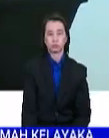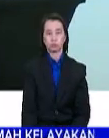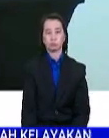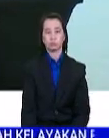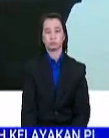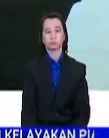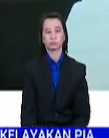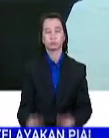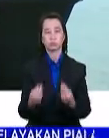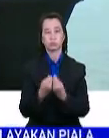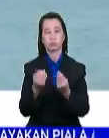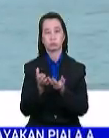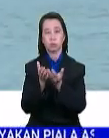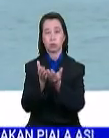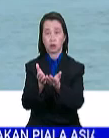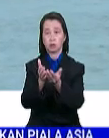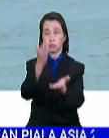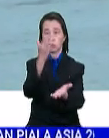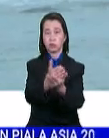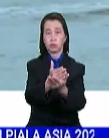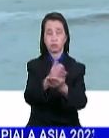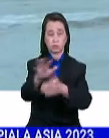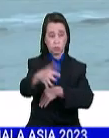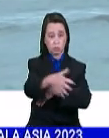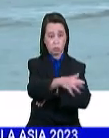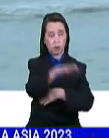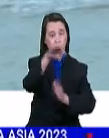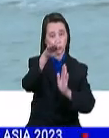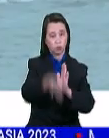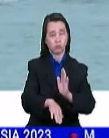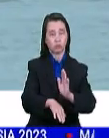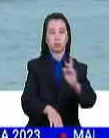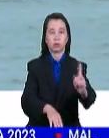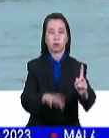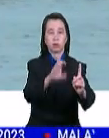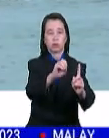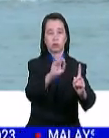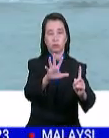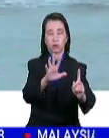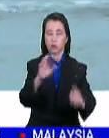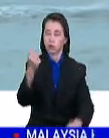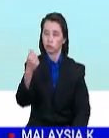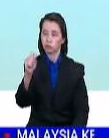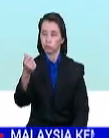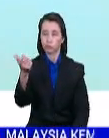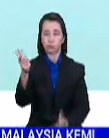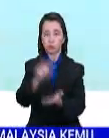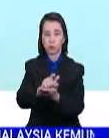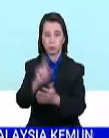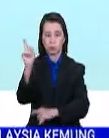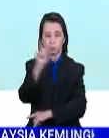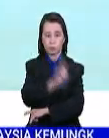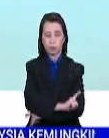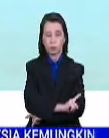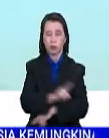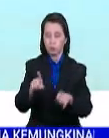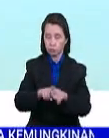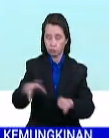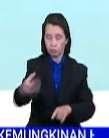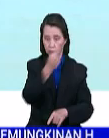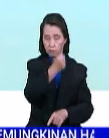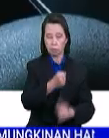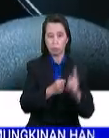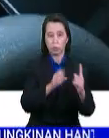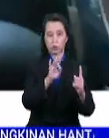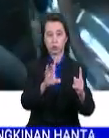Hai jumlah kapal yang bersaudara haram kekurangan daripada 105 pada 10 laporan sehari curut dirampas